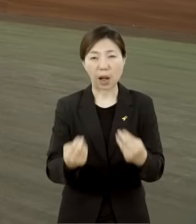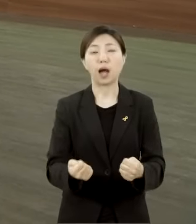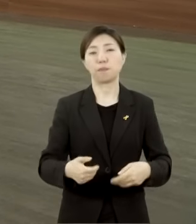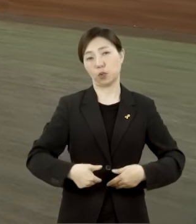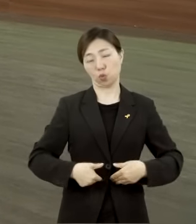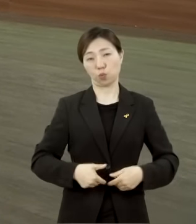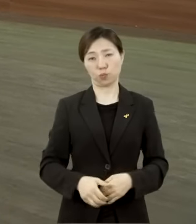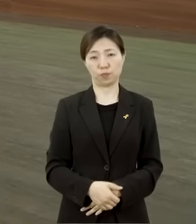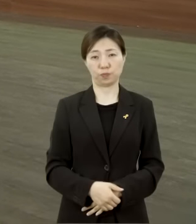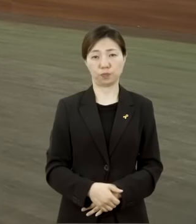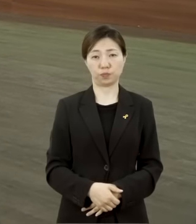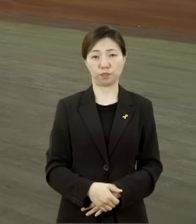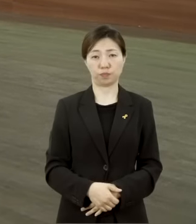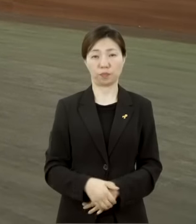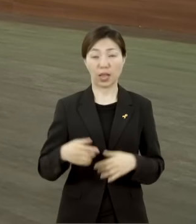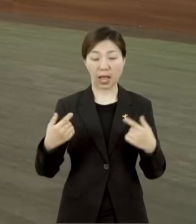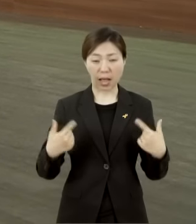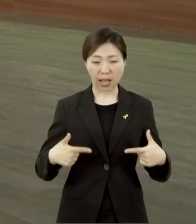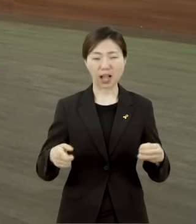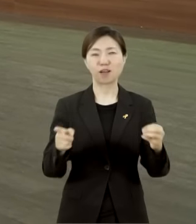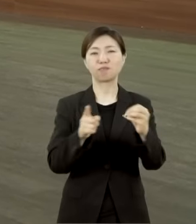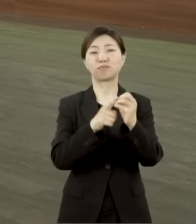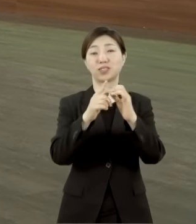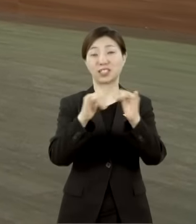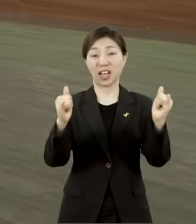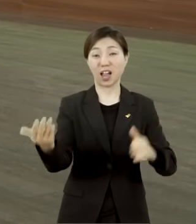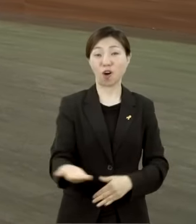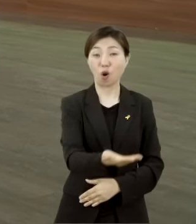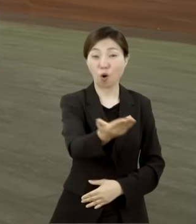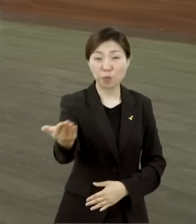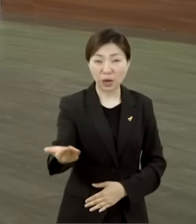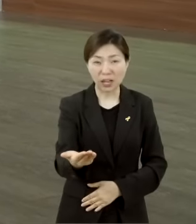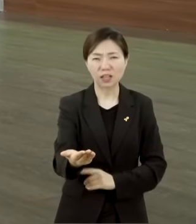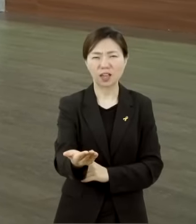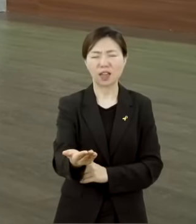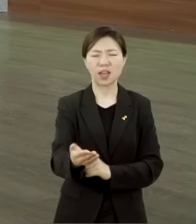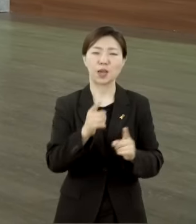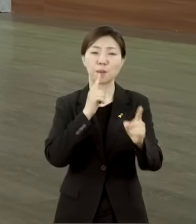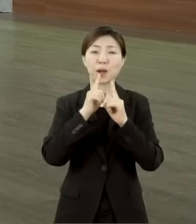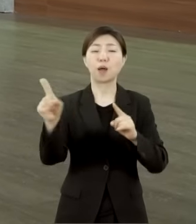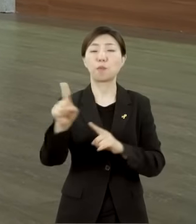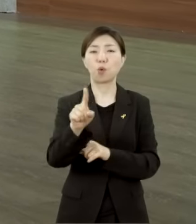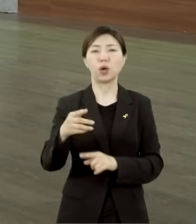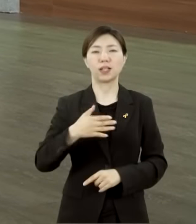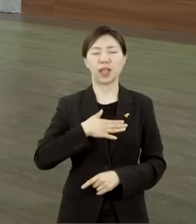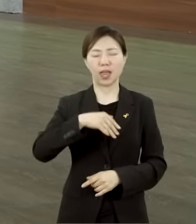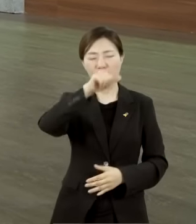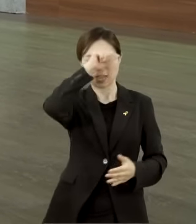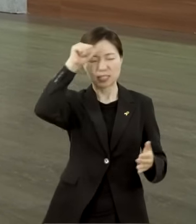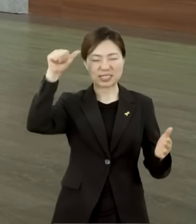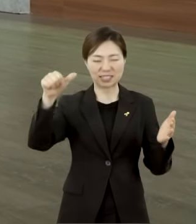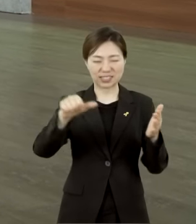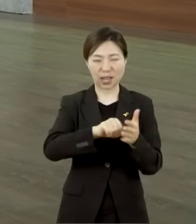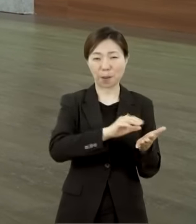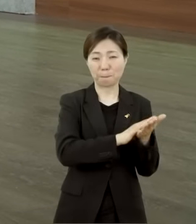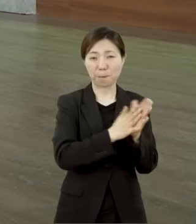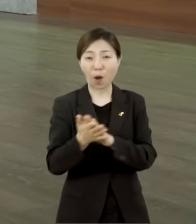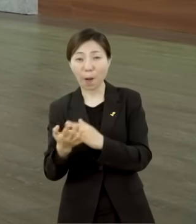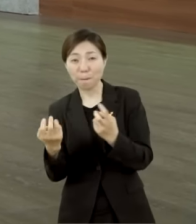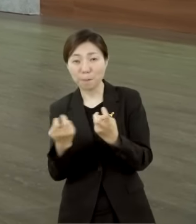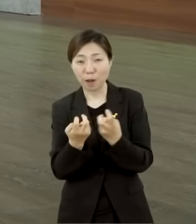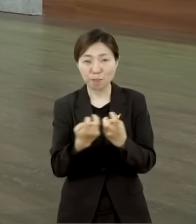됩니다데 여러분 그게 왜 중요하냐면 제가 늘 불자님들께 내 운명을